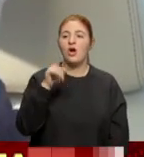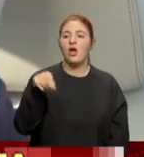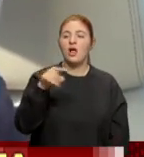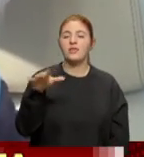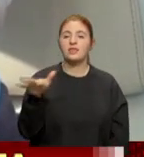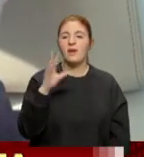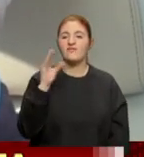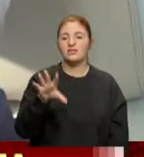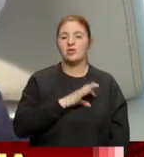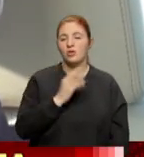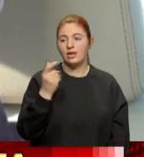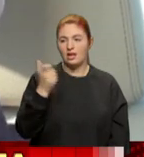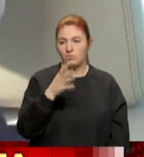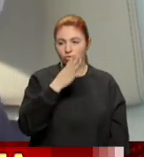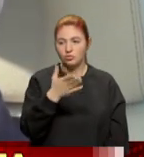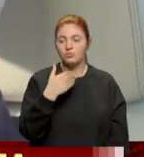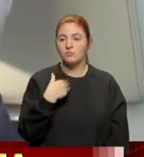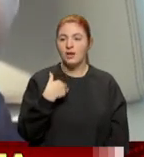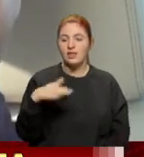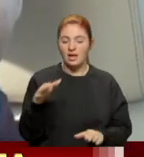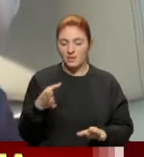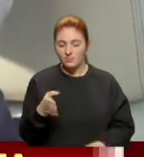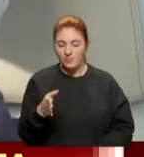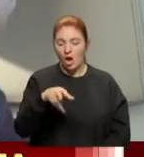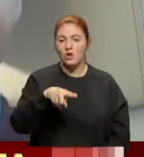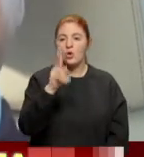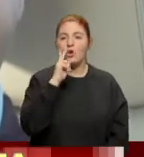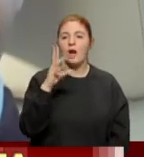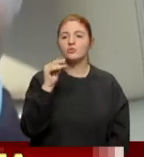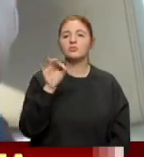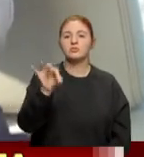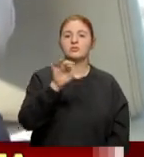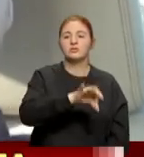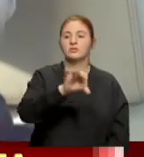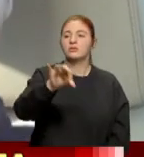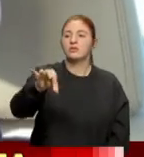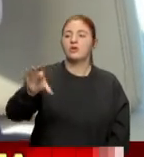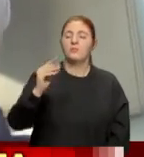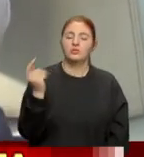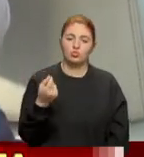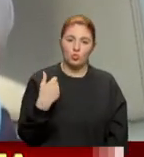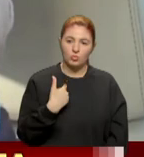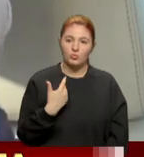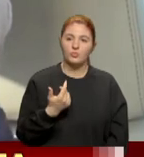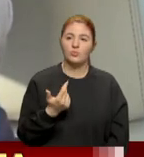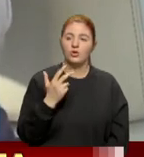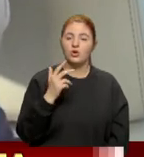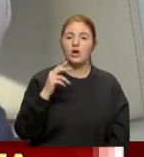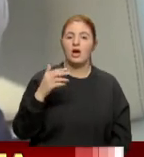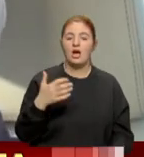Oralarda depremin en çok etkilediği yerler biliyorsunuz. Ben fay hattı üzerindeki bütün bölgelere uğramaya çalışıyorum bu üç gün içerisinde.